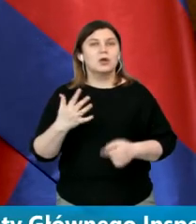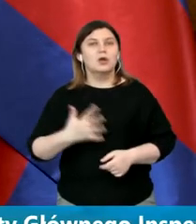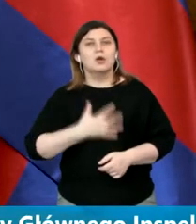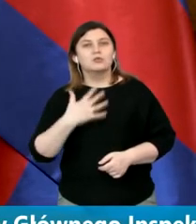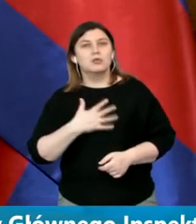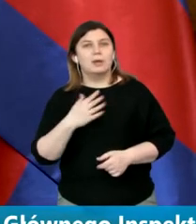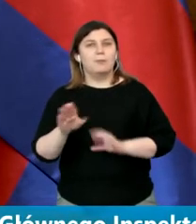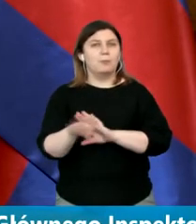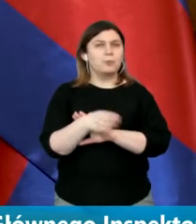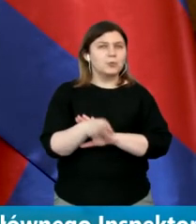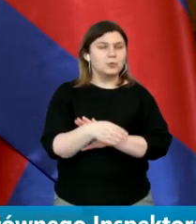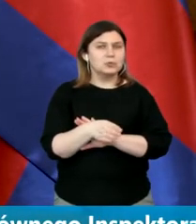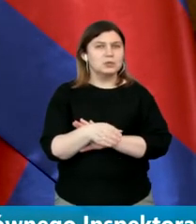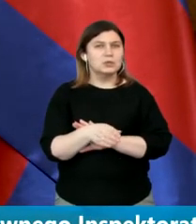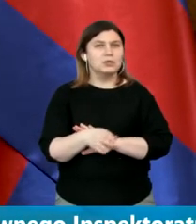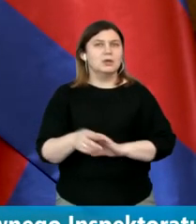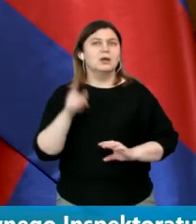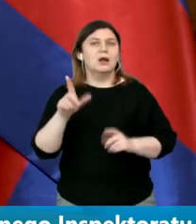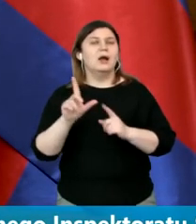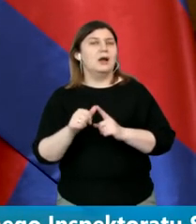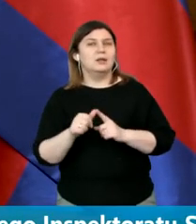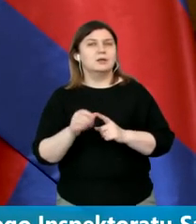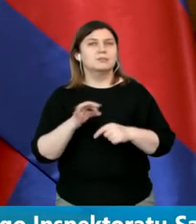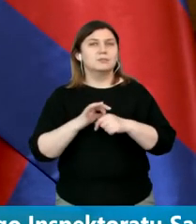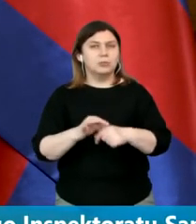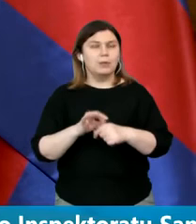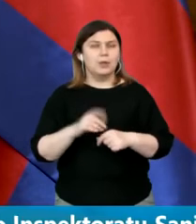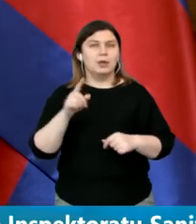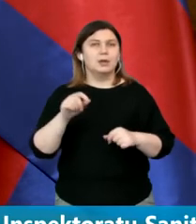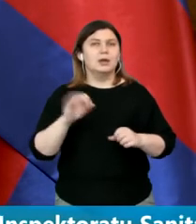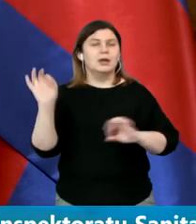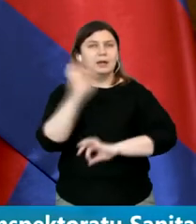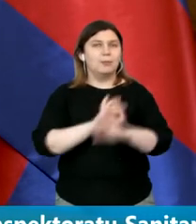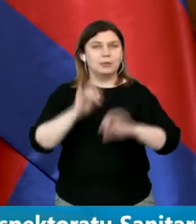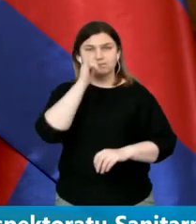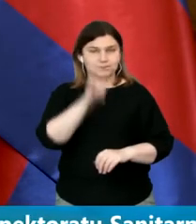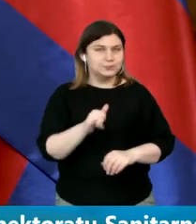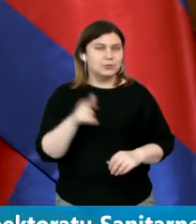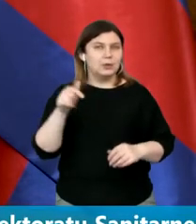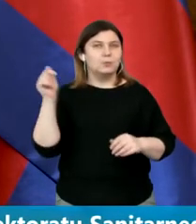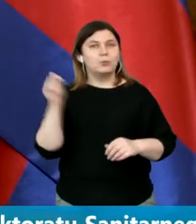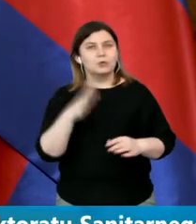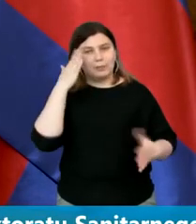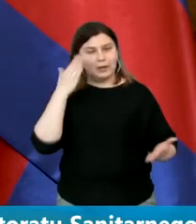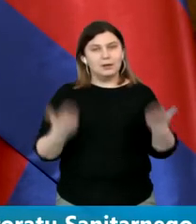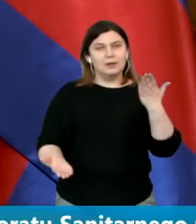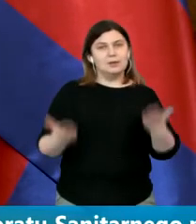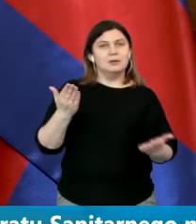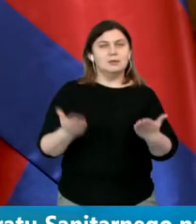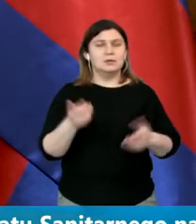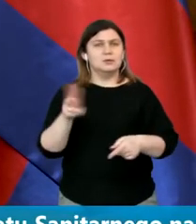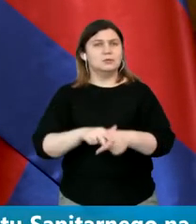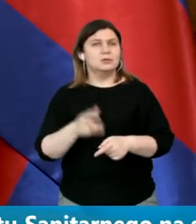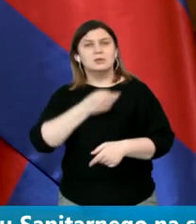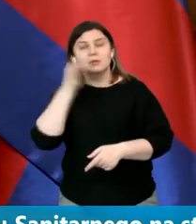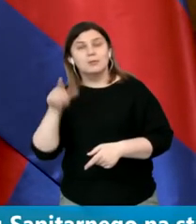pustkę, natomiast niestety bez tego nie przeprowadzimy pewnych działań remontowych, więc musimy wyważać zawsze,